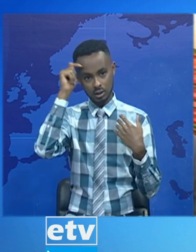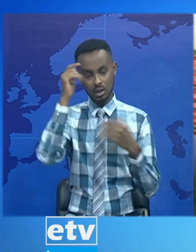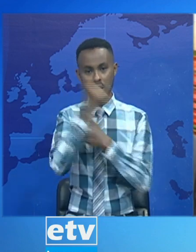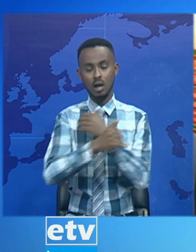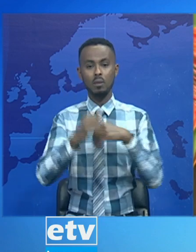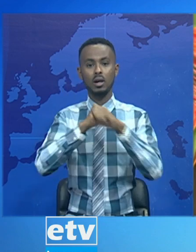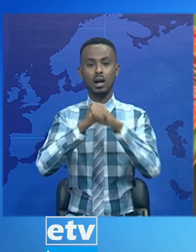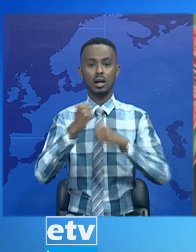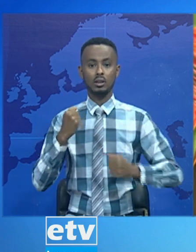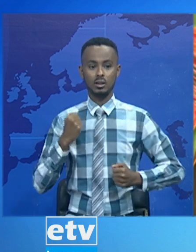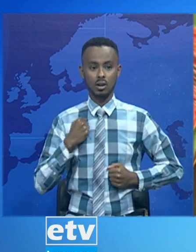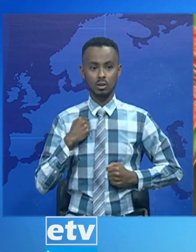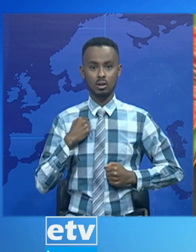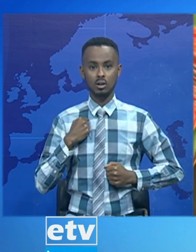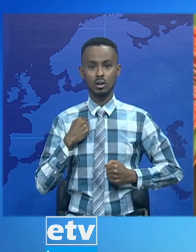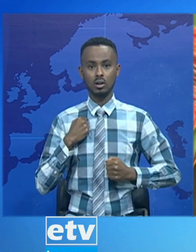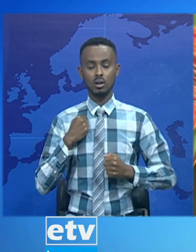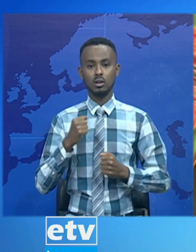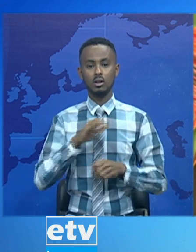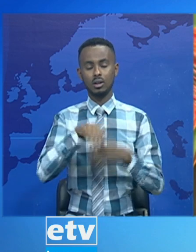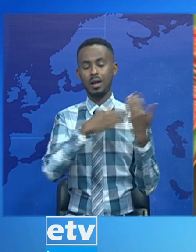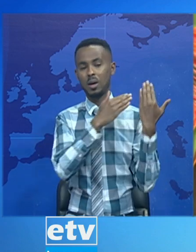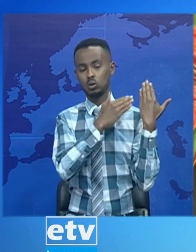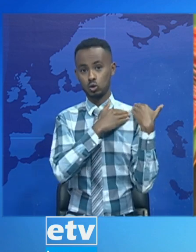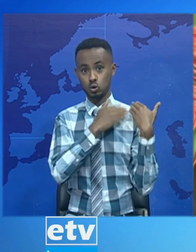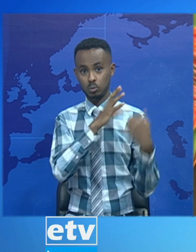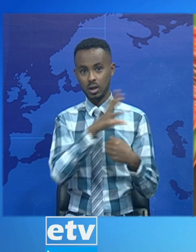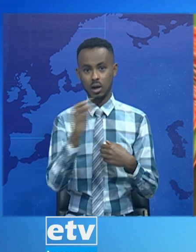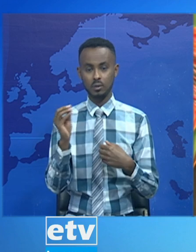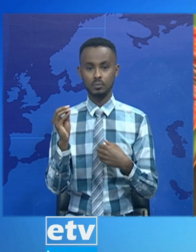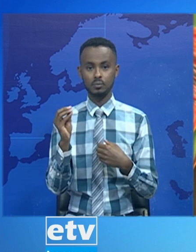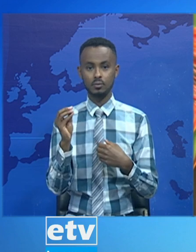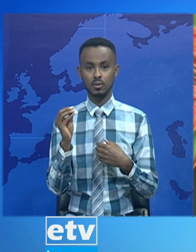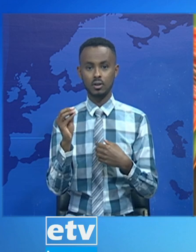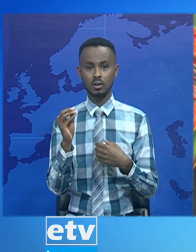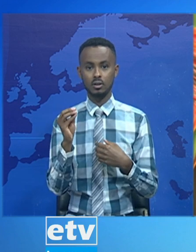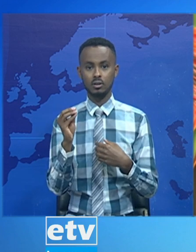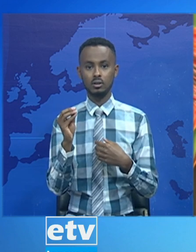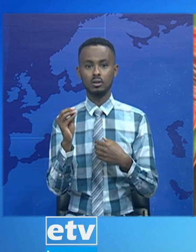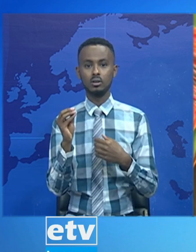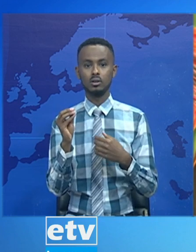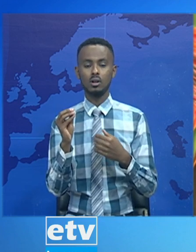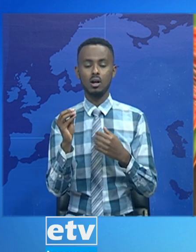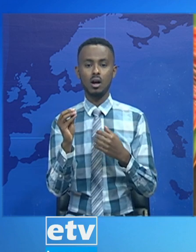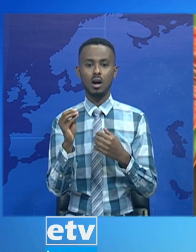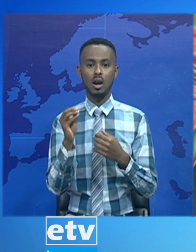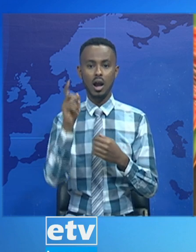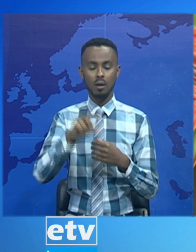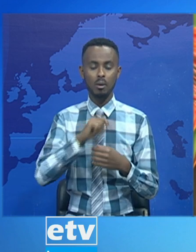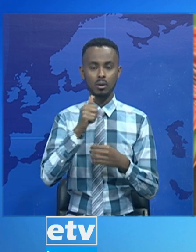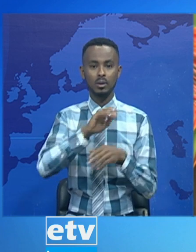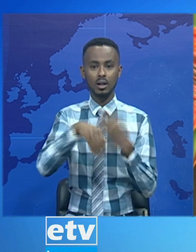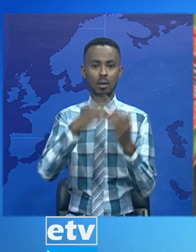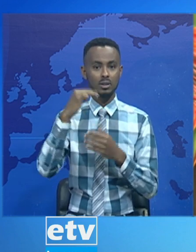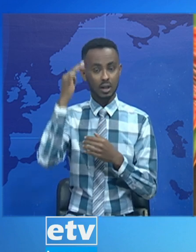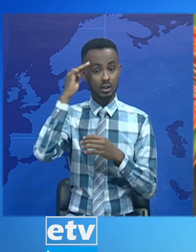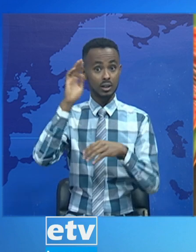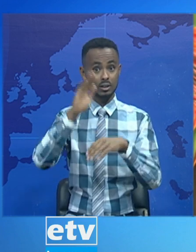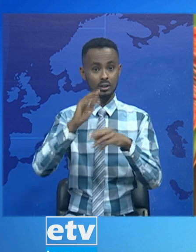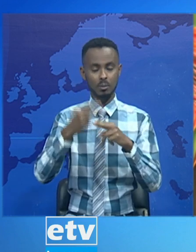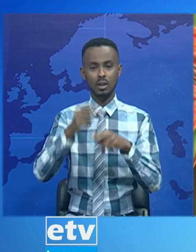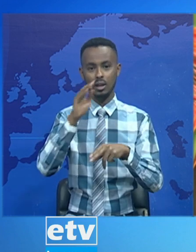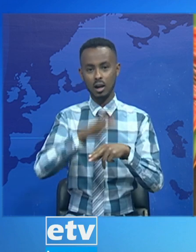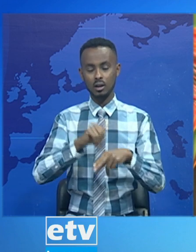መከላከያ ሰራዊት ክትሌ ዘማት ኢታማዦር ሹምና የዘመቻ መምሪያ ኃላፊ በጠቅላይ ጠቅላይ ሚኒስትራችን